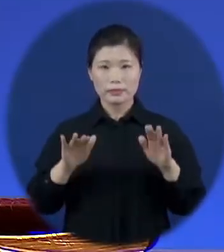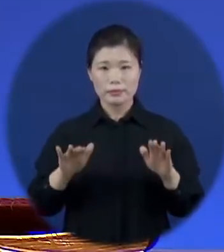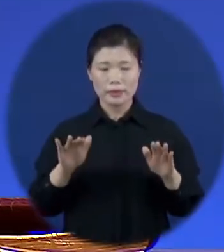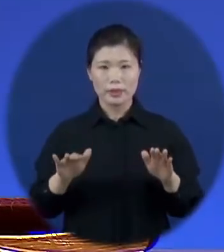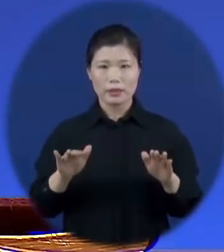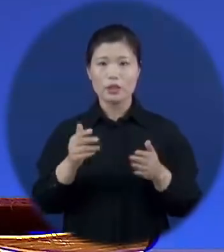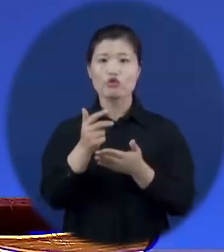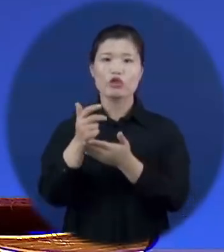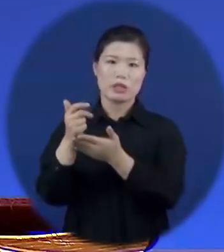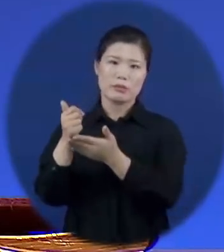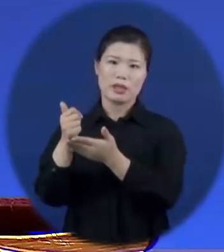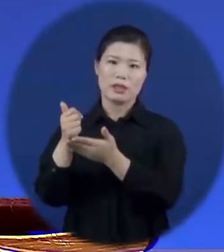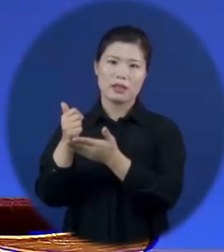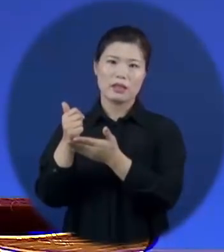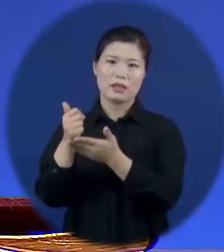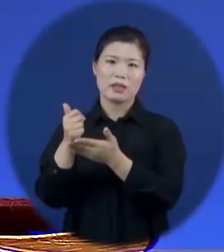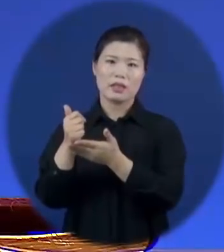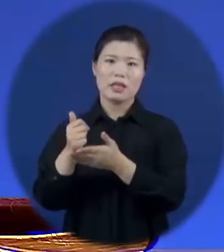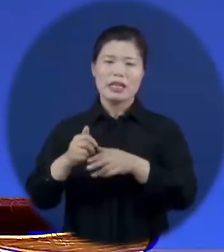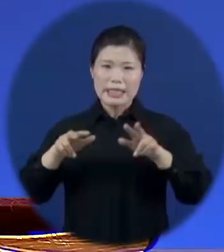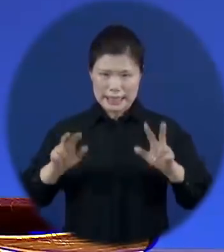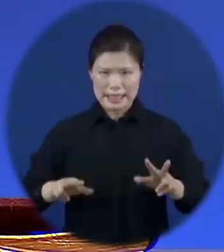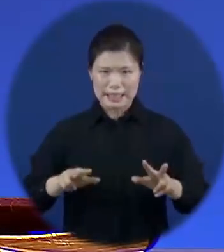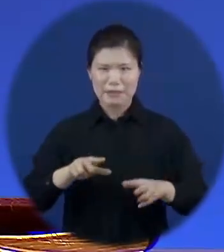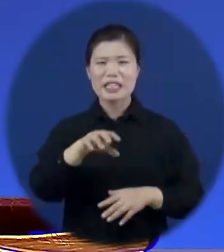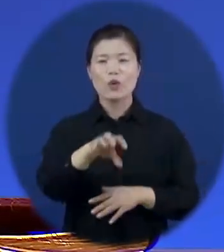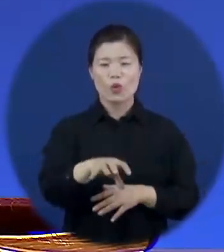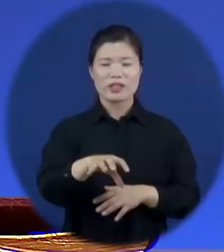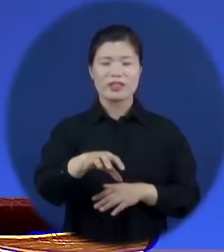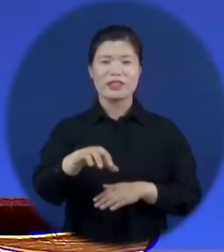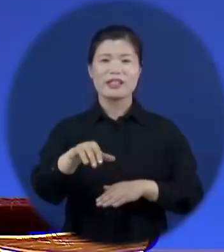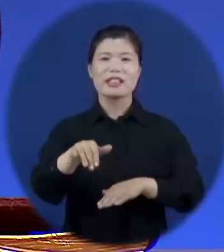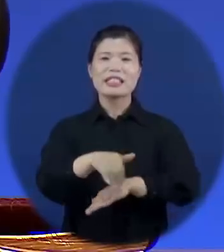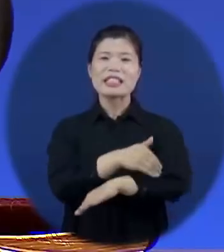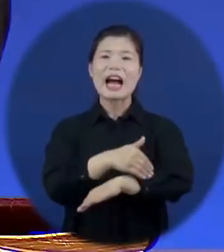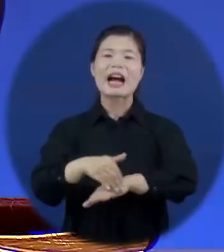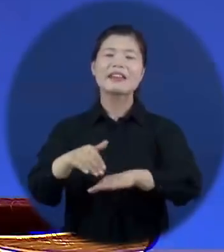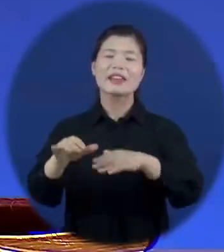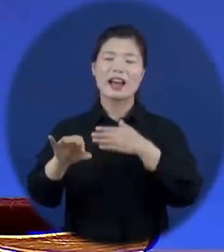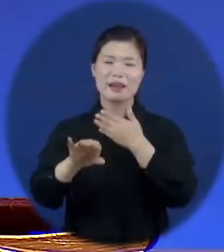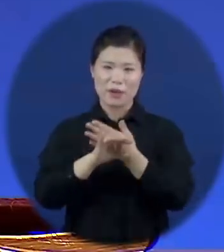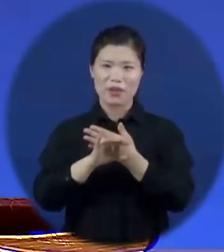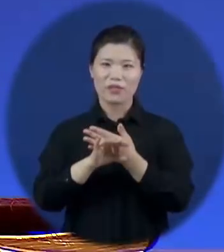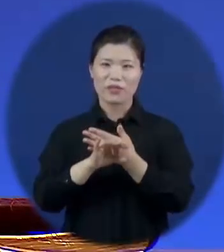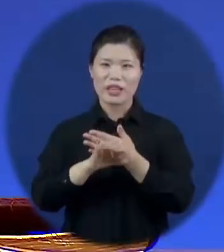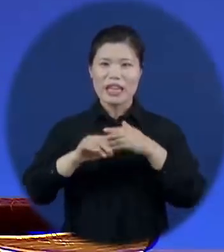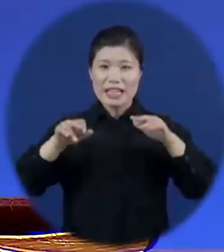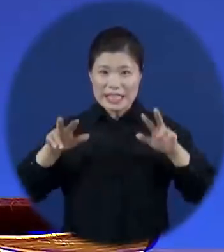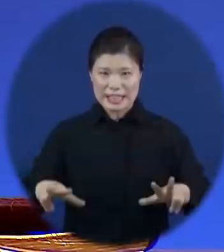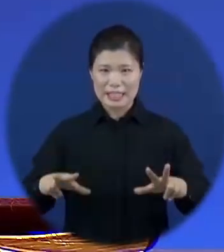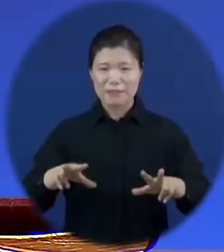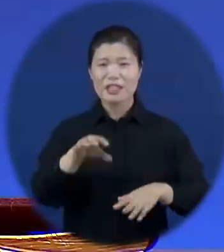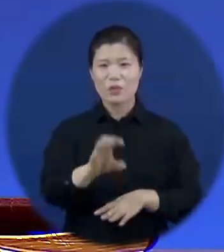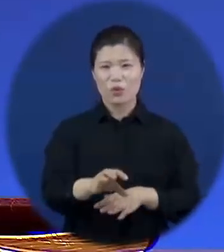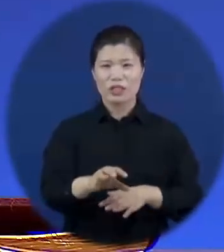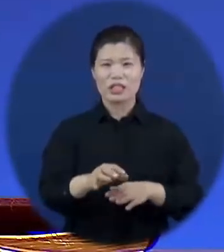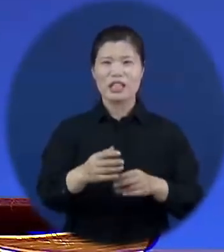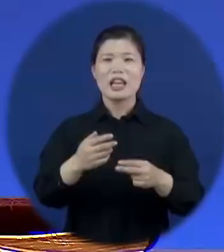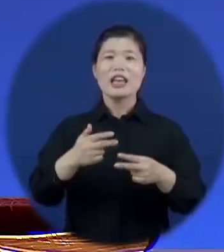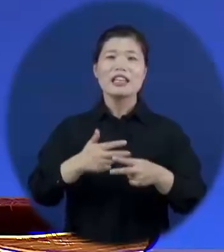오늘 주님이 이곳을 지나가신다면, 이곳이 여리고성 길거리라고